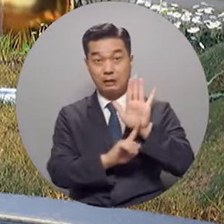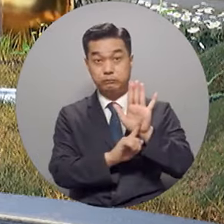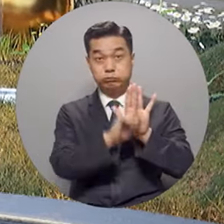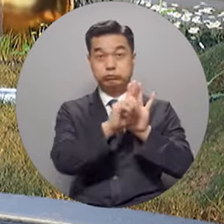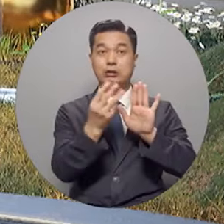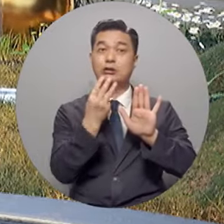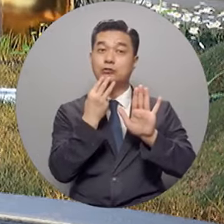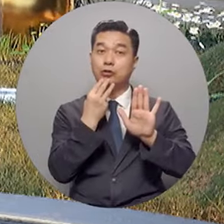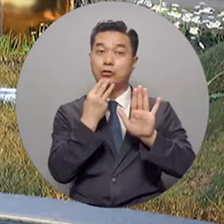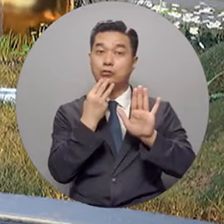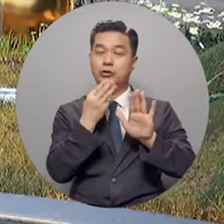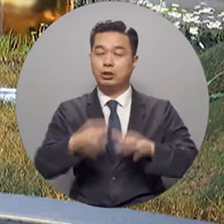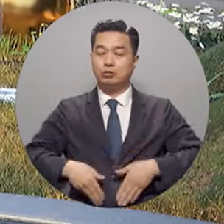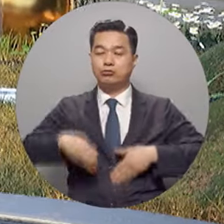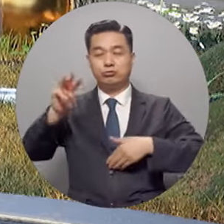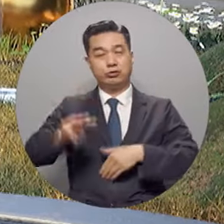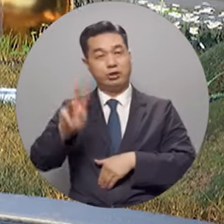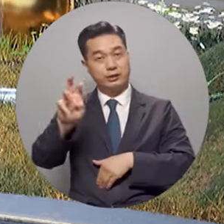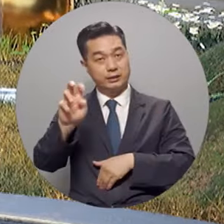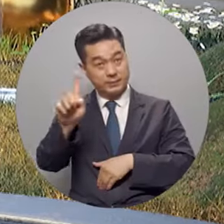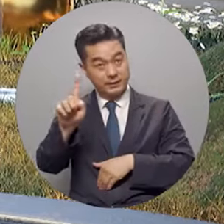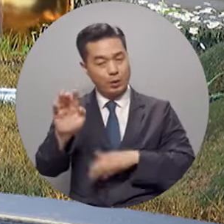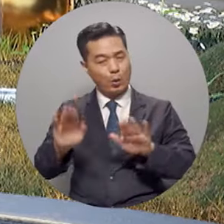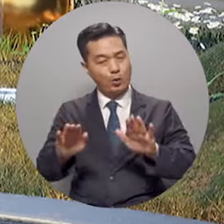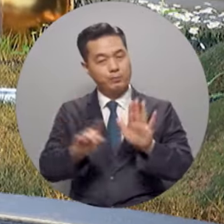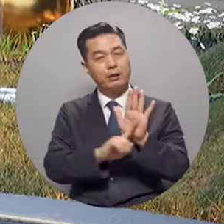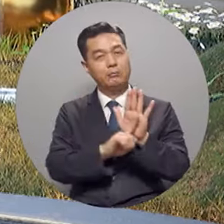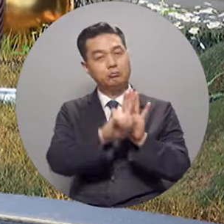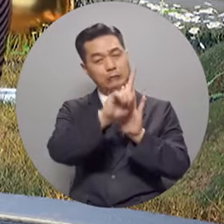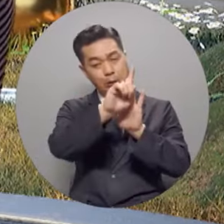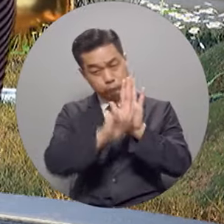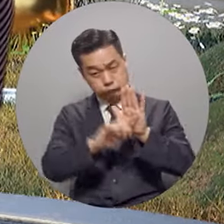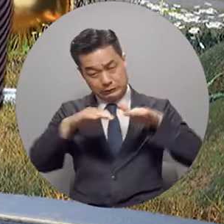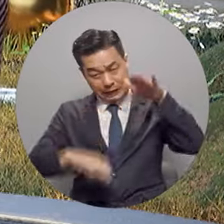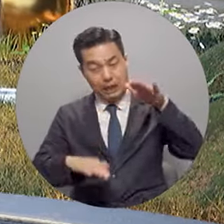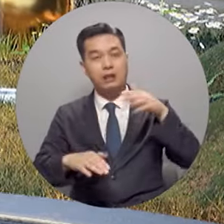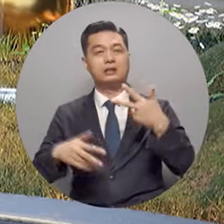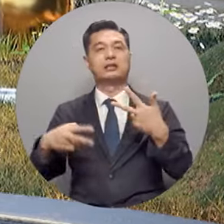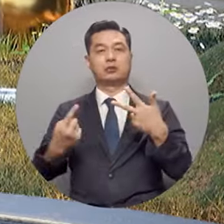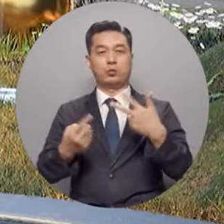서울과 춘천 21도 등으로 오늘보다 7도가량 뚝 떨어지겠습니다. 내셨습니다.